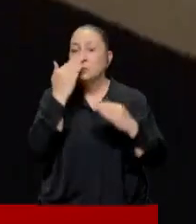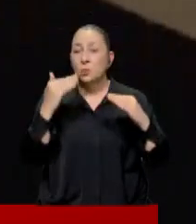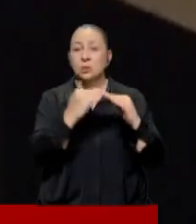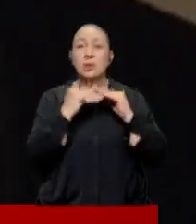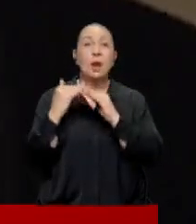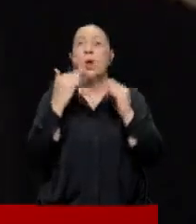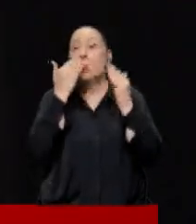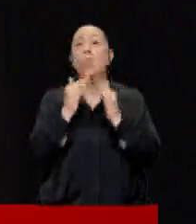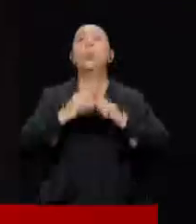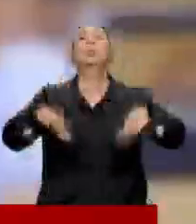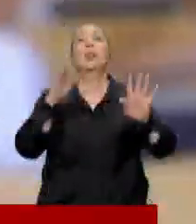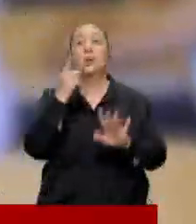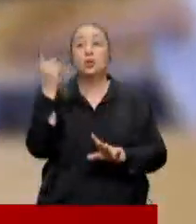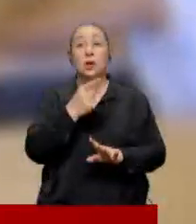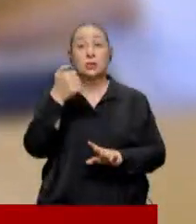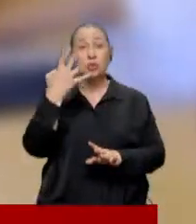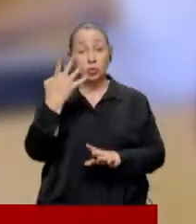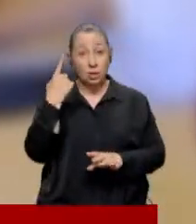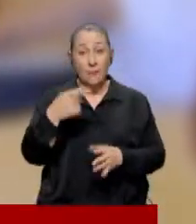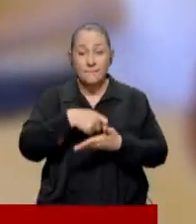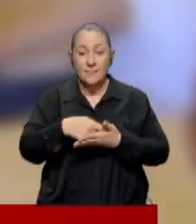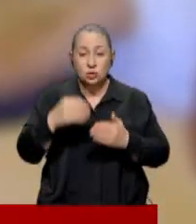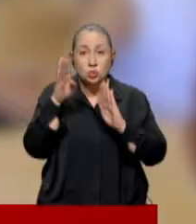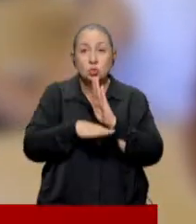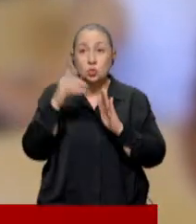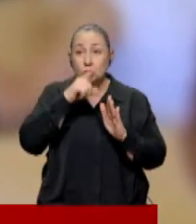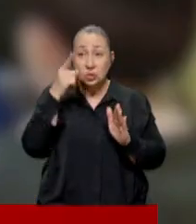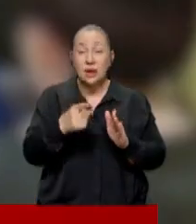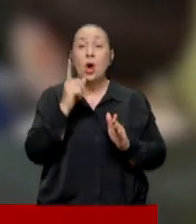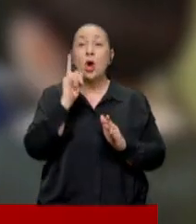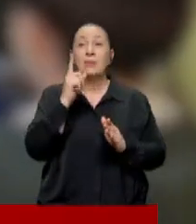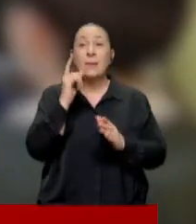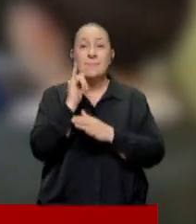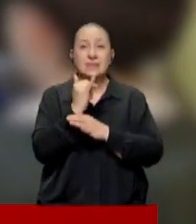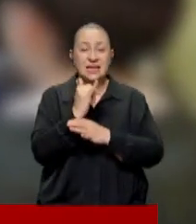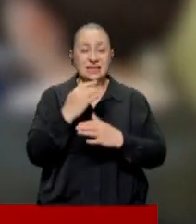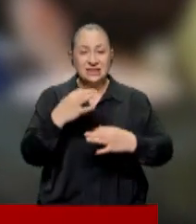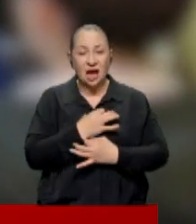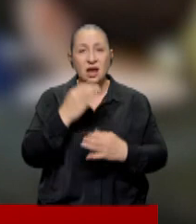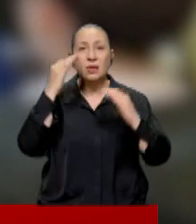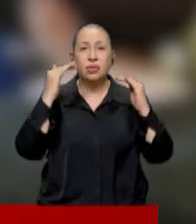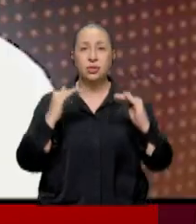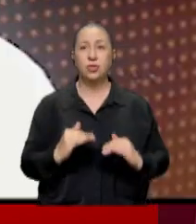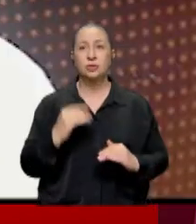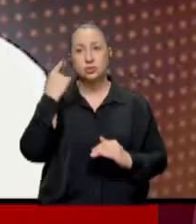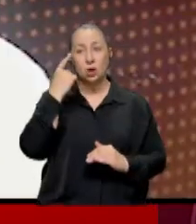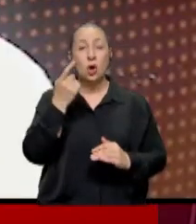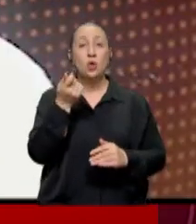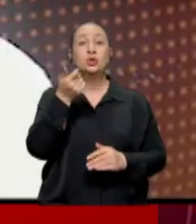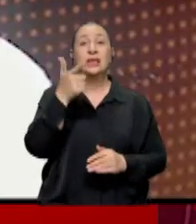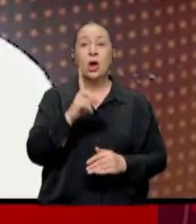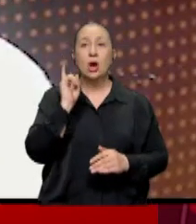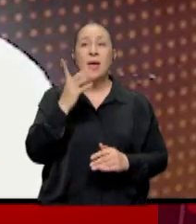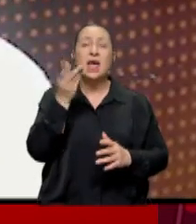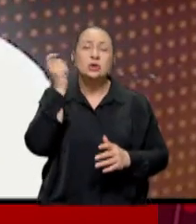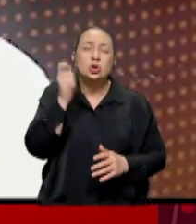standartlarımı karşılamıyor derken %64'ü de maaşının düşük olmasının öğretmenlik mesleğine saygıyı azalttığını düşünüyor. Ücretli öğretmenler